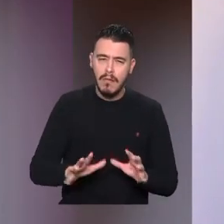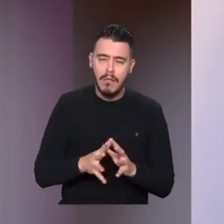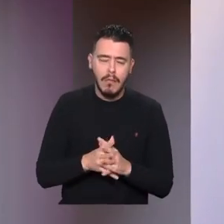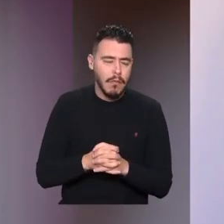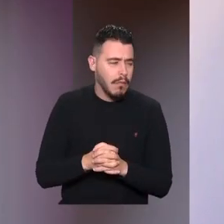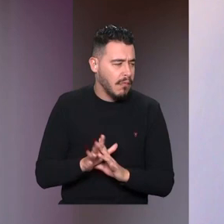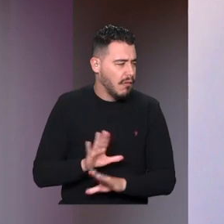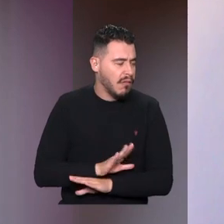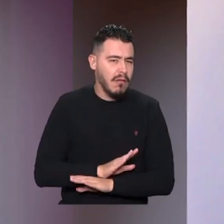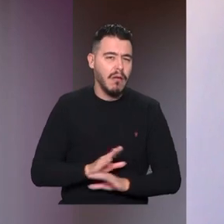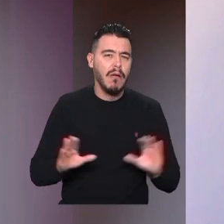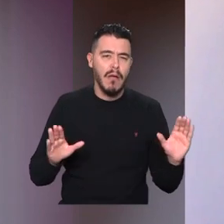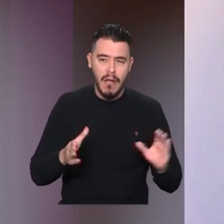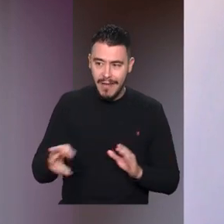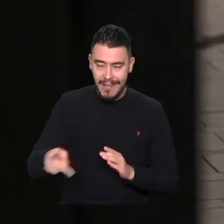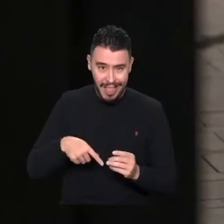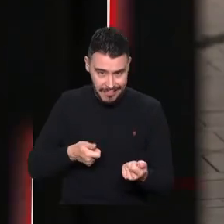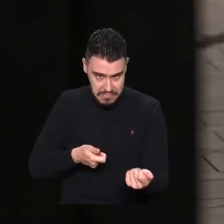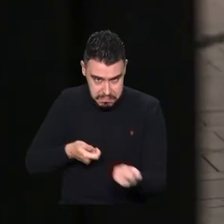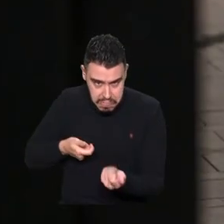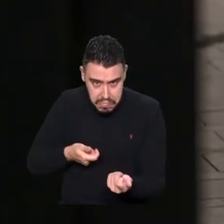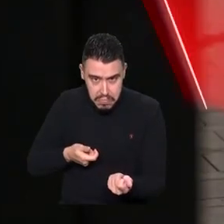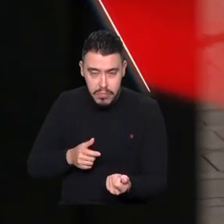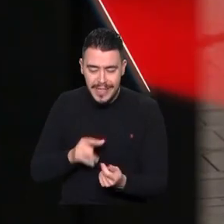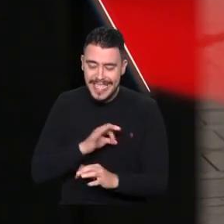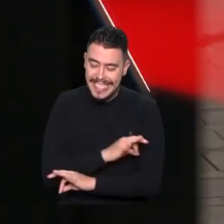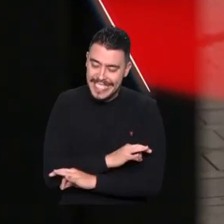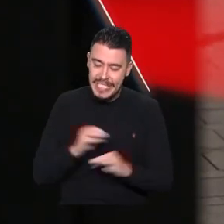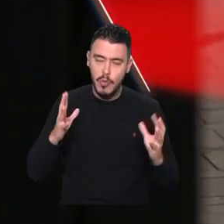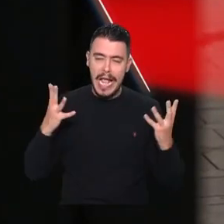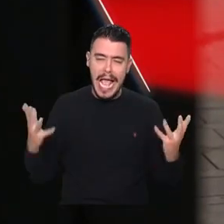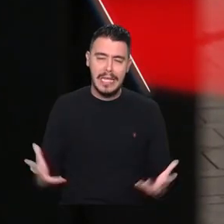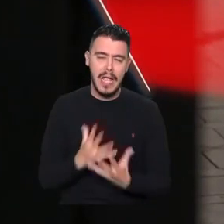το σημείο πιστεύω ήταν κάτι πολύ τραγικό σίγουρα.